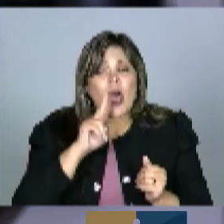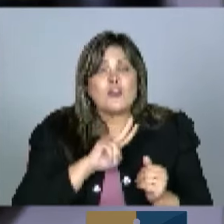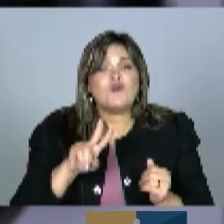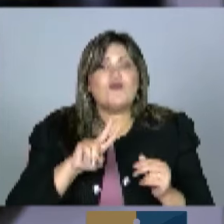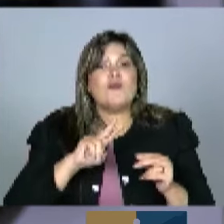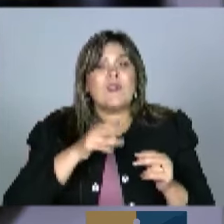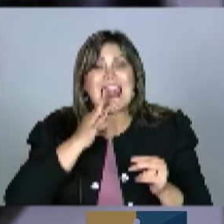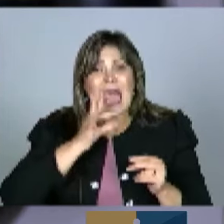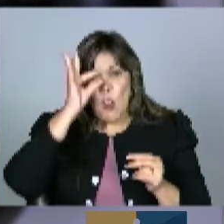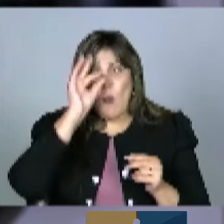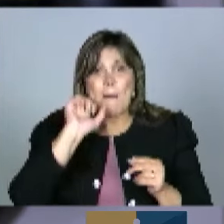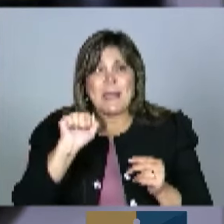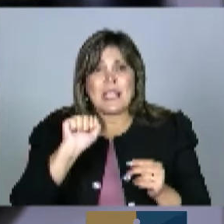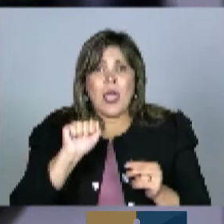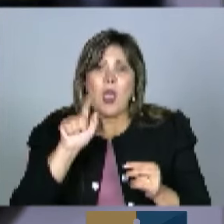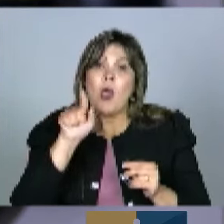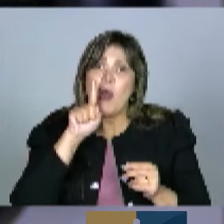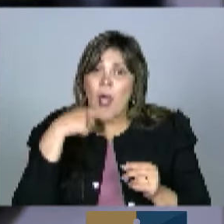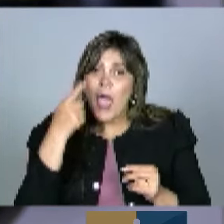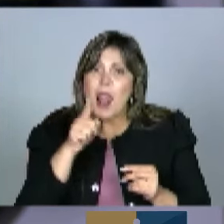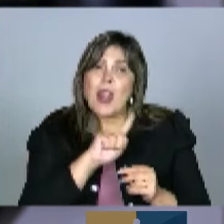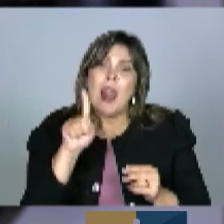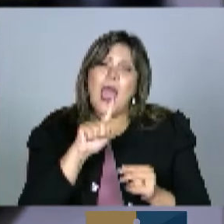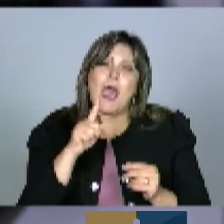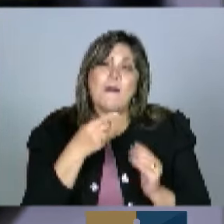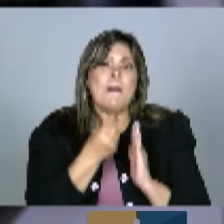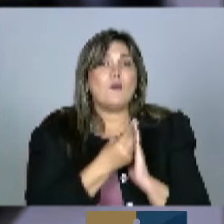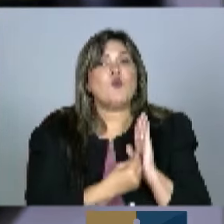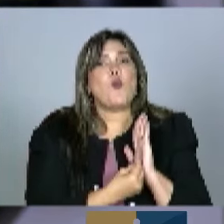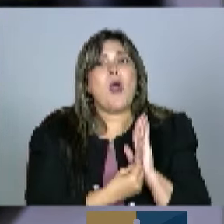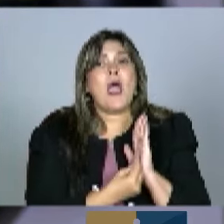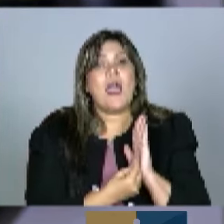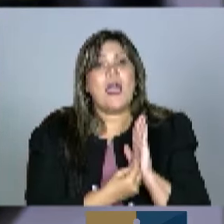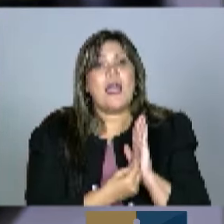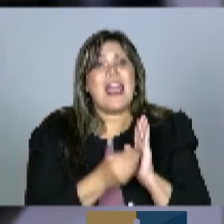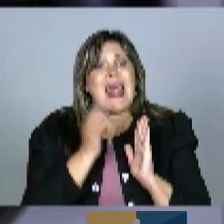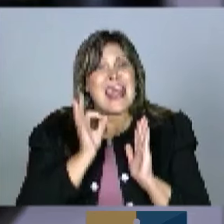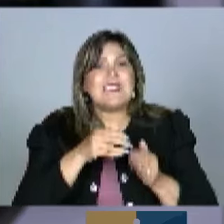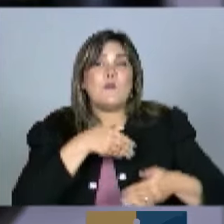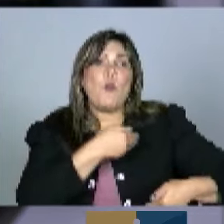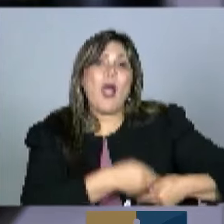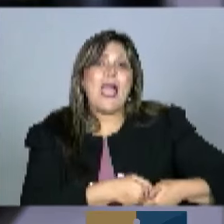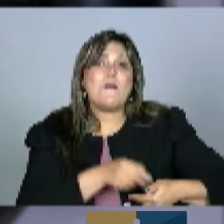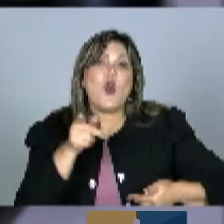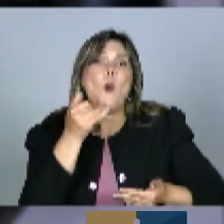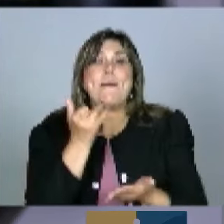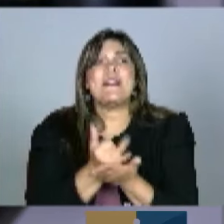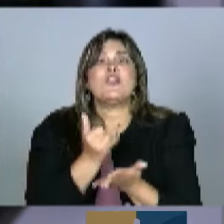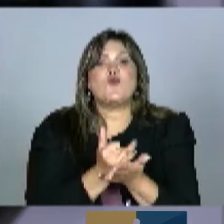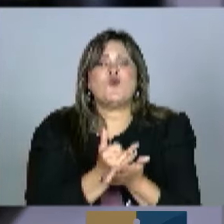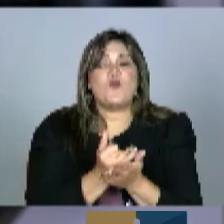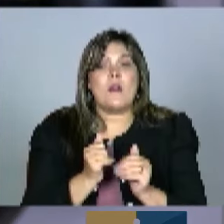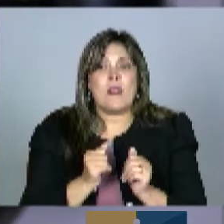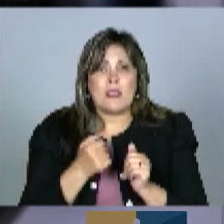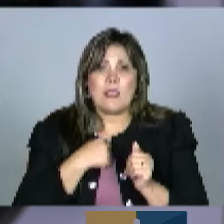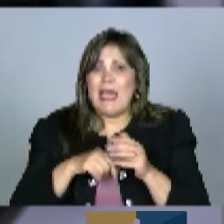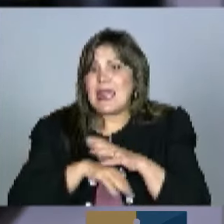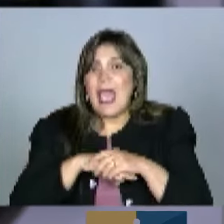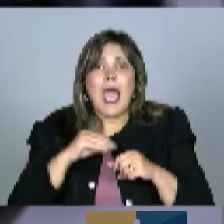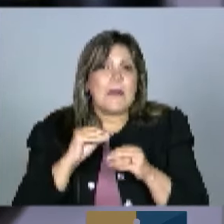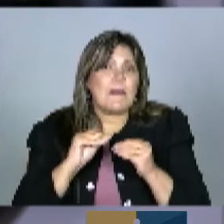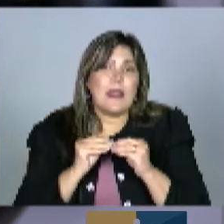يطبق القانون صح المحضرين دول بيلعبوا بيك ومش عارف ايه ام فانا مش عارف اعمل ايه هل هو دلوقتي الراجل ده كاتب عنوان مش مظبوط